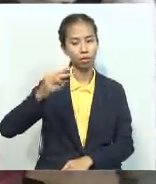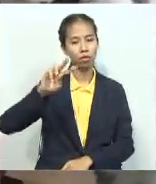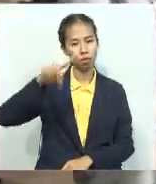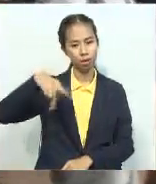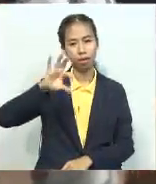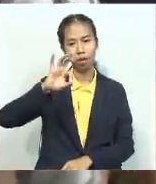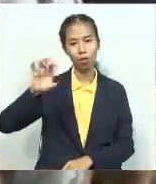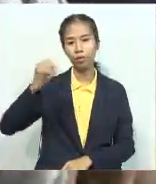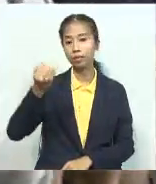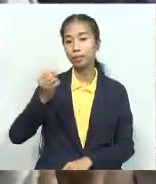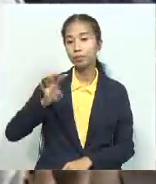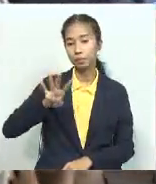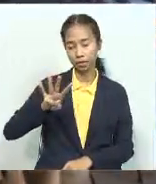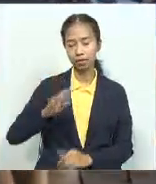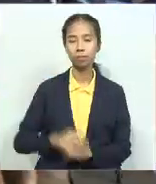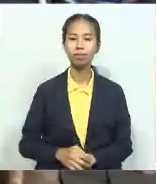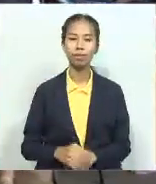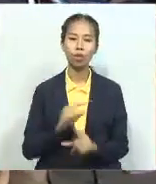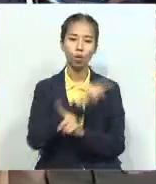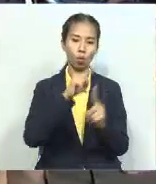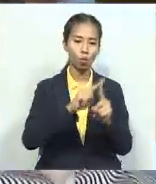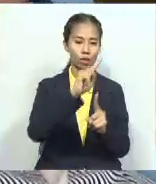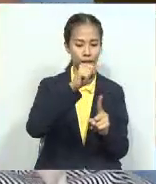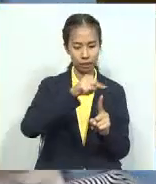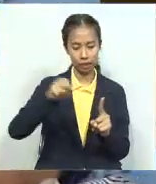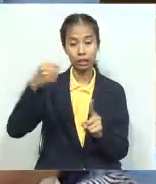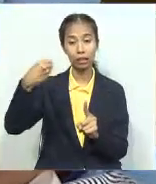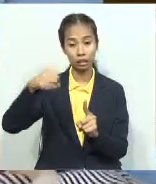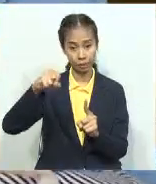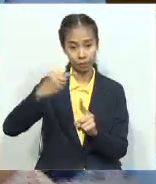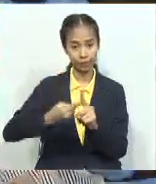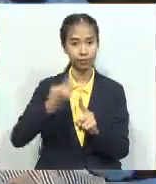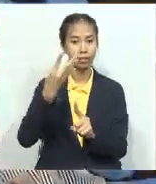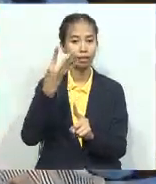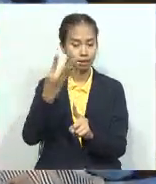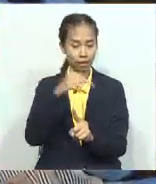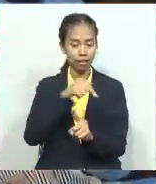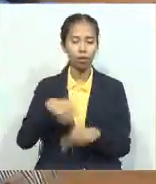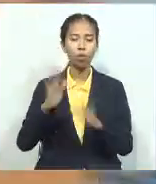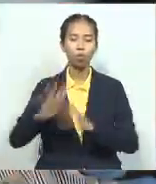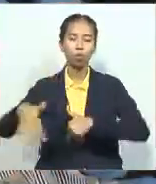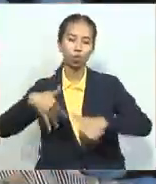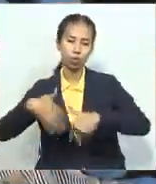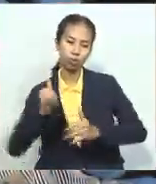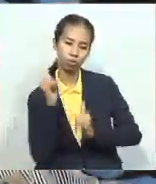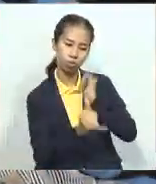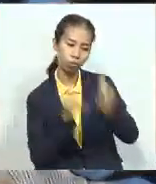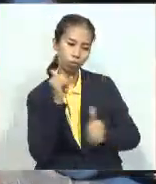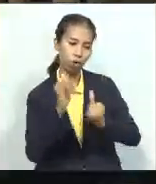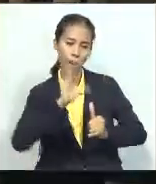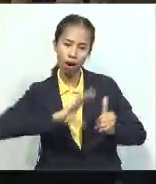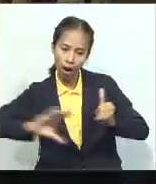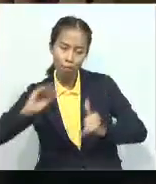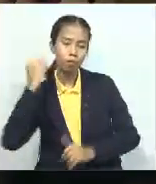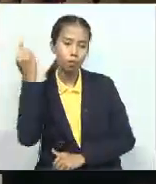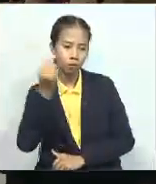192,914 คนส่วนการเดินทางตั้งแต่วันที่1ถึงวันที่10เมษายนที่ผ่านมานะคะมีผู้มาใช้บริการเดินทางกลับภูมิลำเนาและท่องเที่